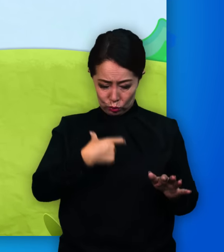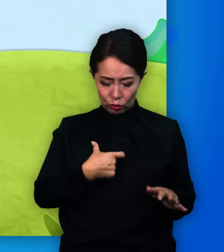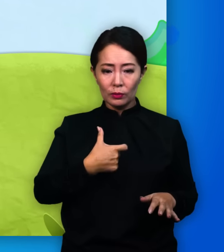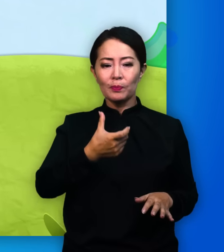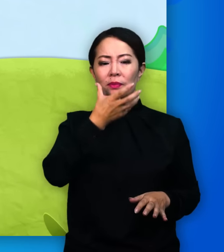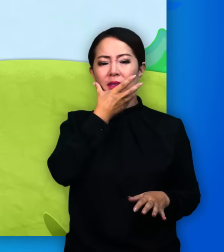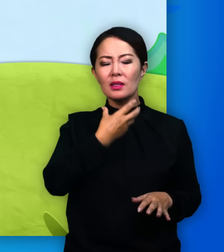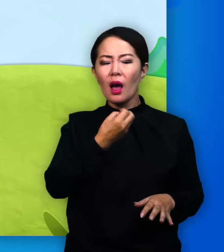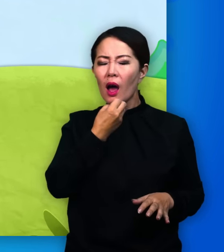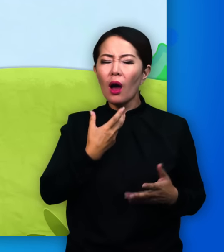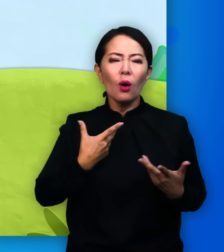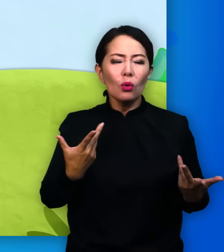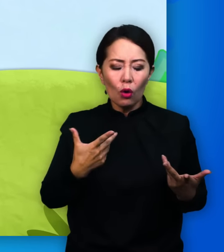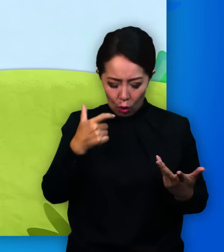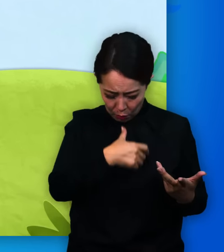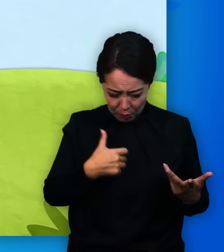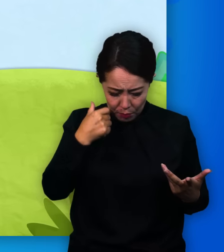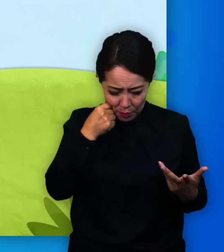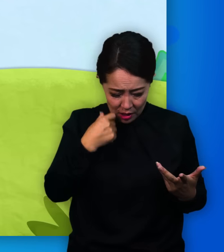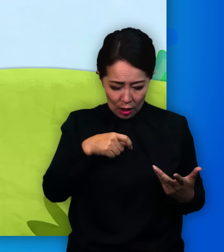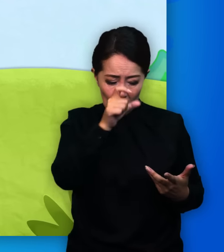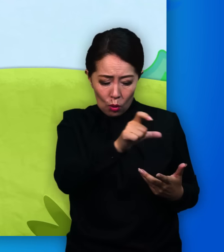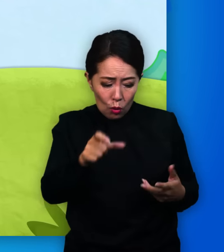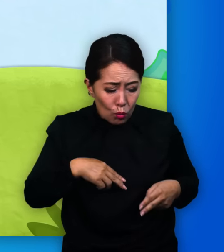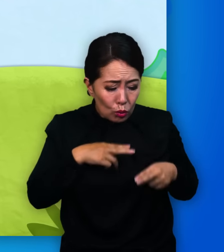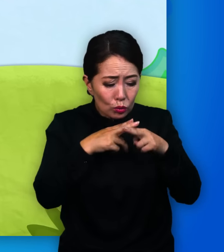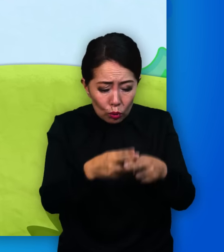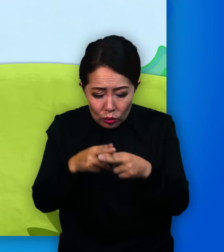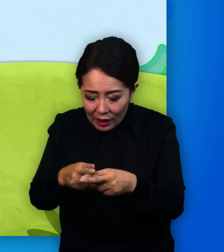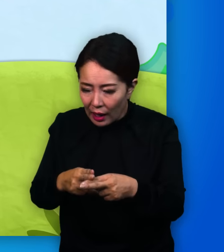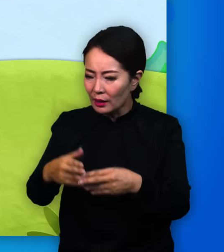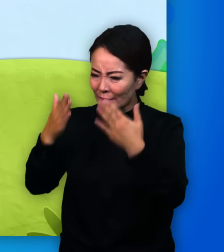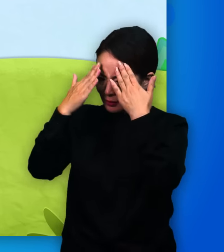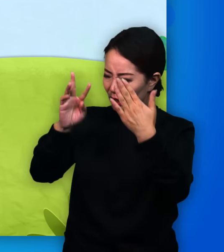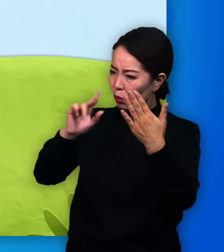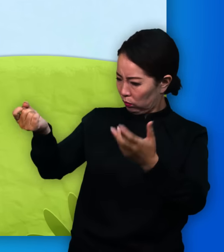Аха. Бид нар танд нэг хэлэх юм байна.